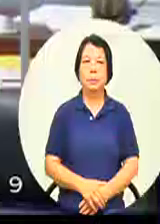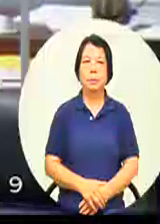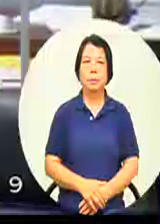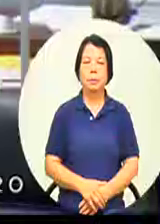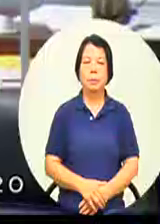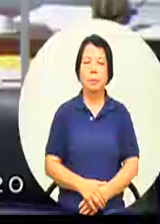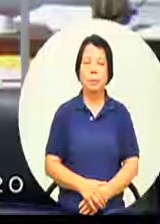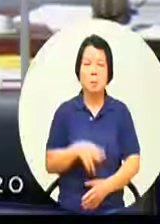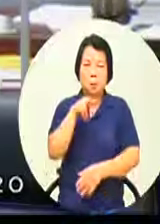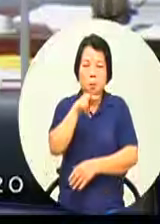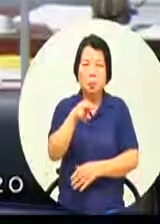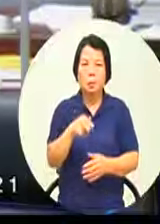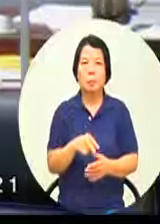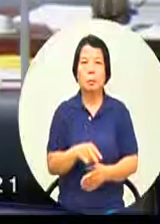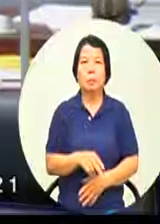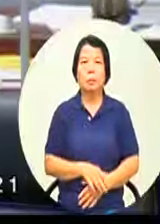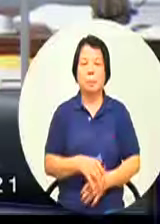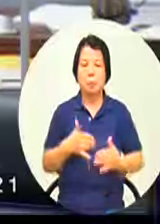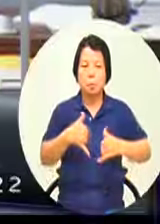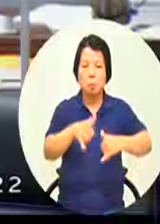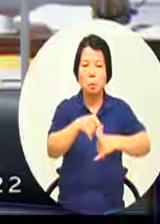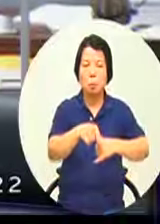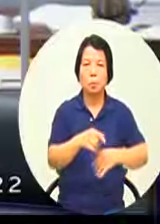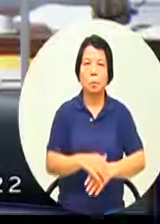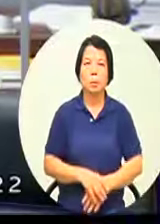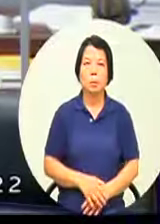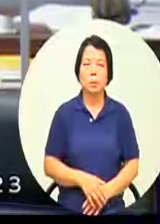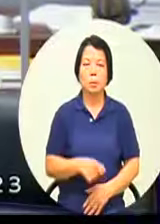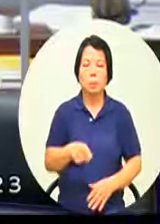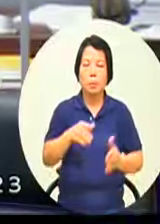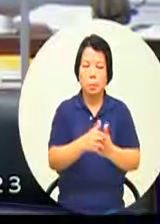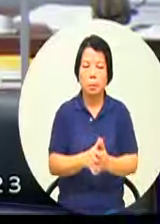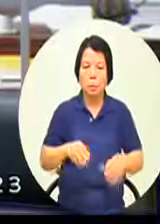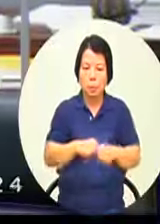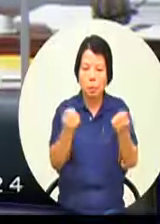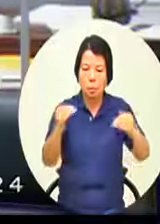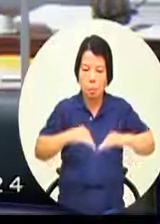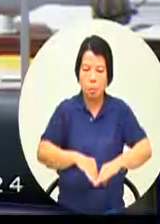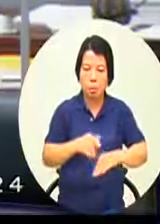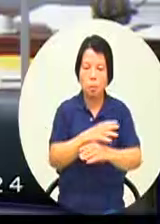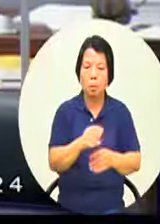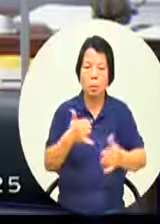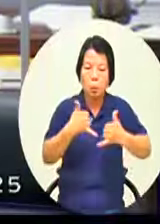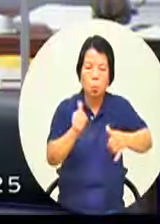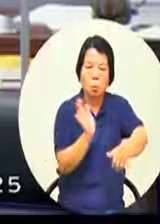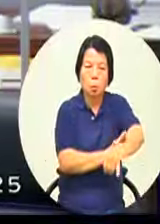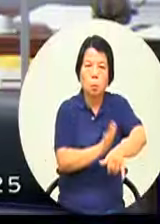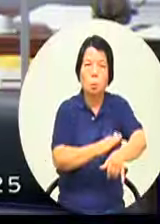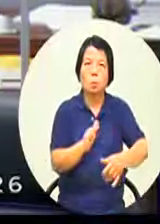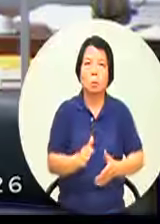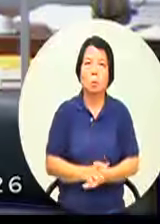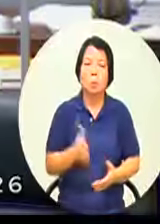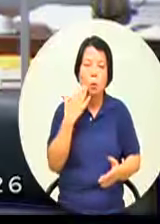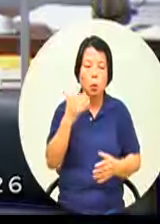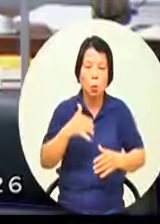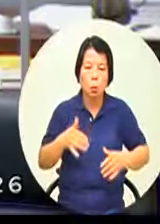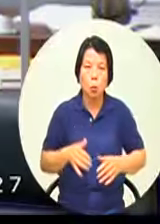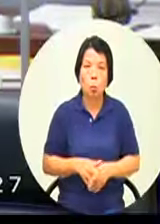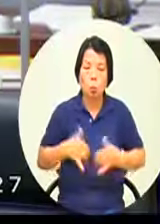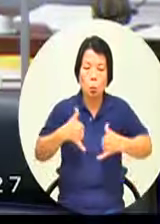我们看到的这个是这一次的坍塌是在路旁，那 路旁